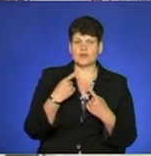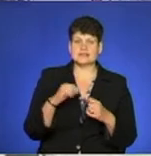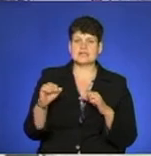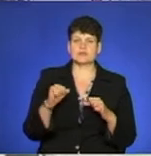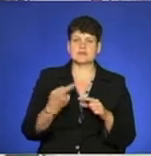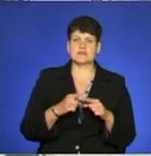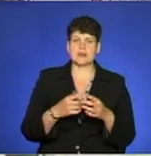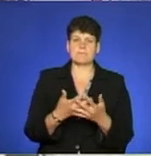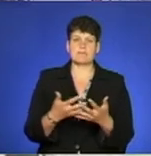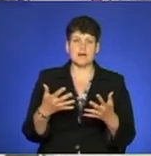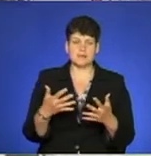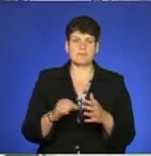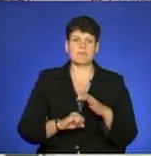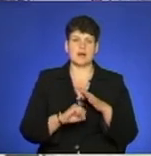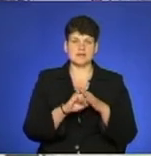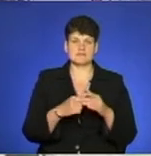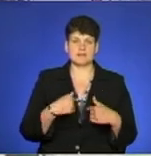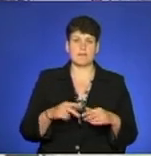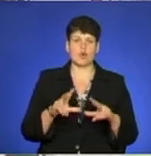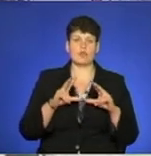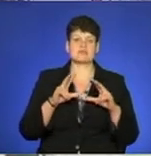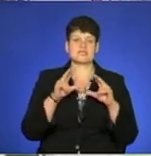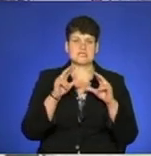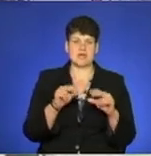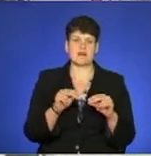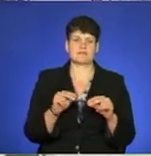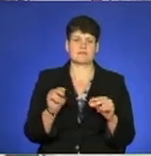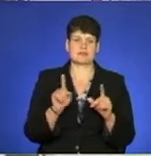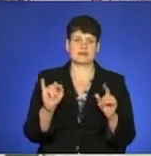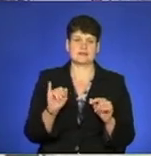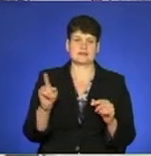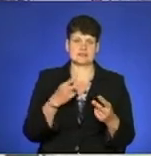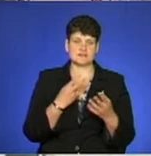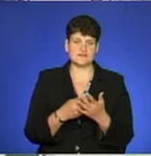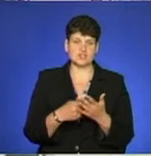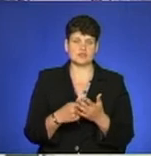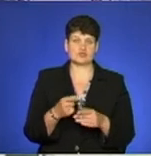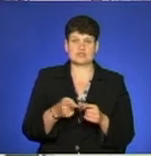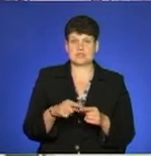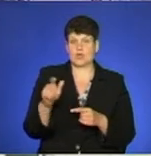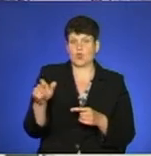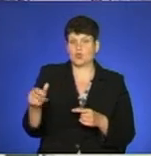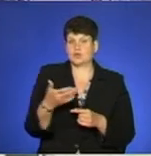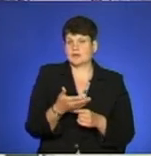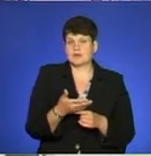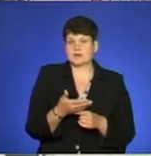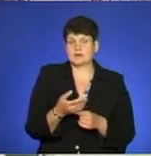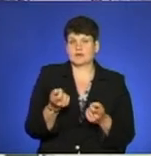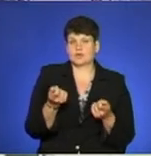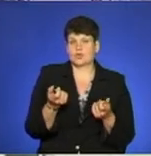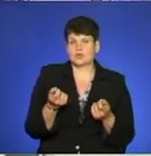бази. Він нам пообіцяв і, в принципі, засвідчив тому, що дані люди, які так